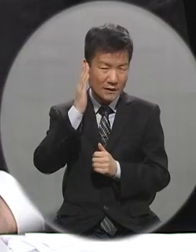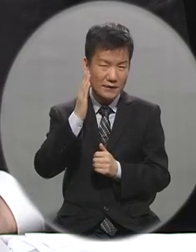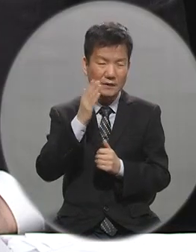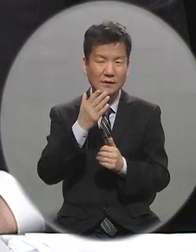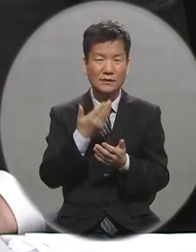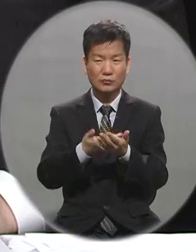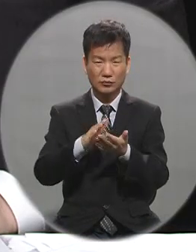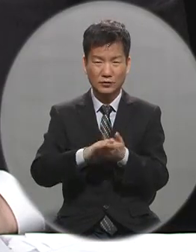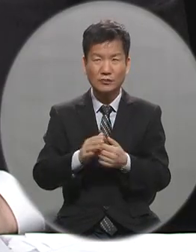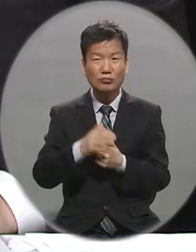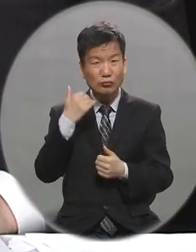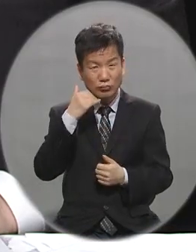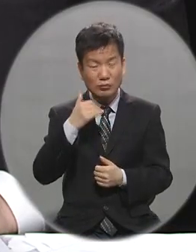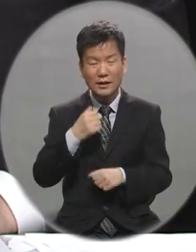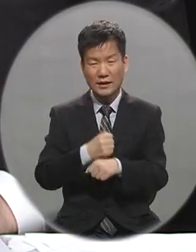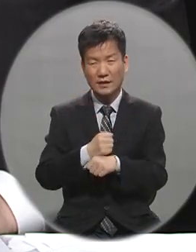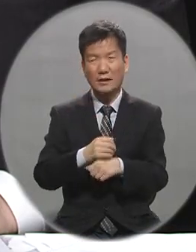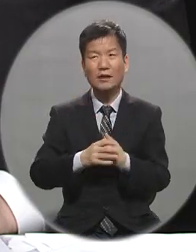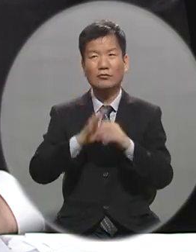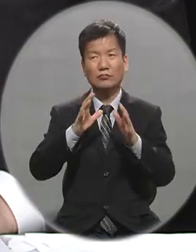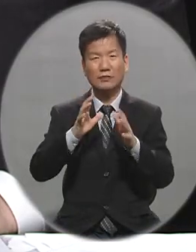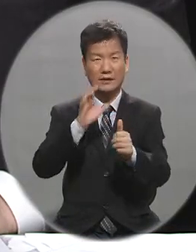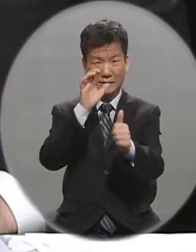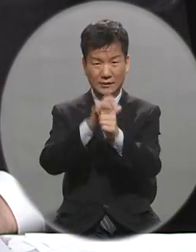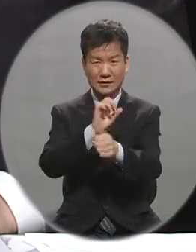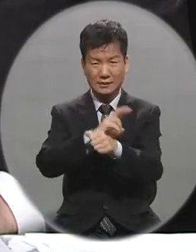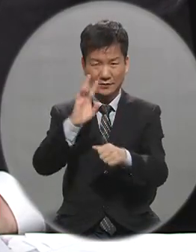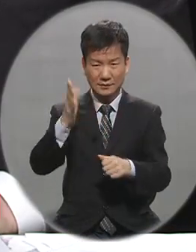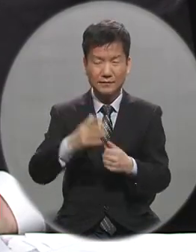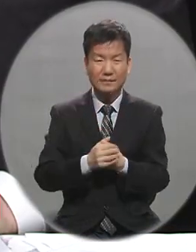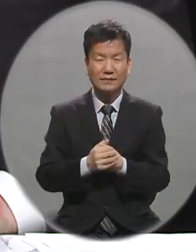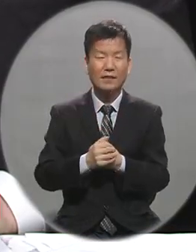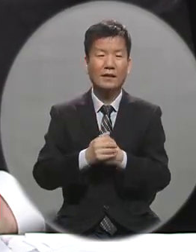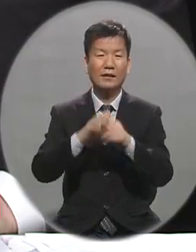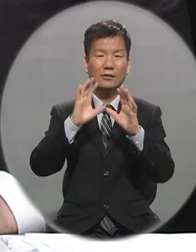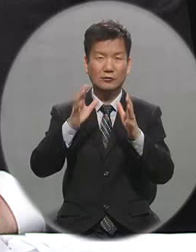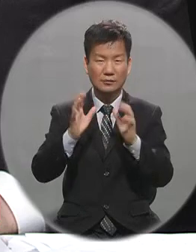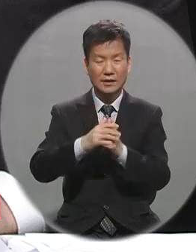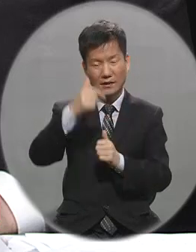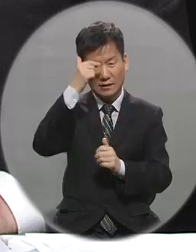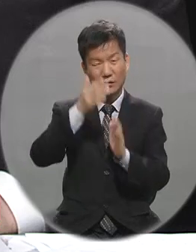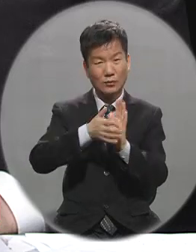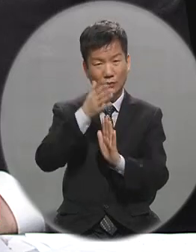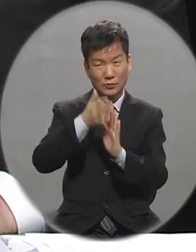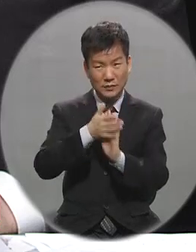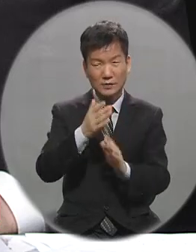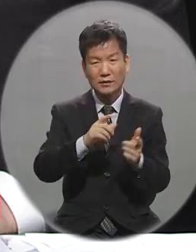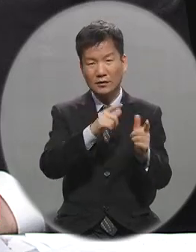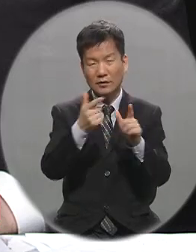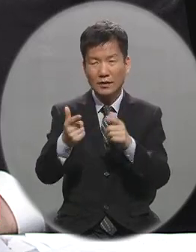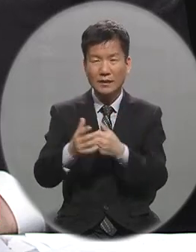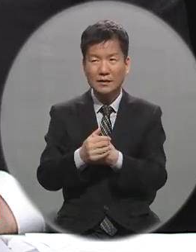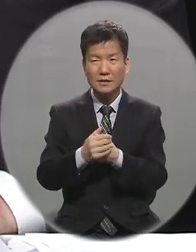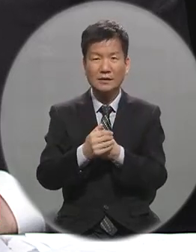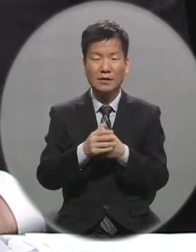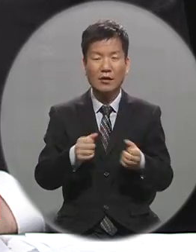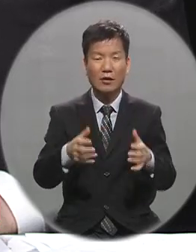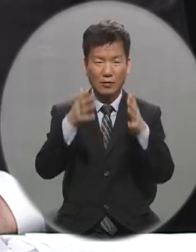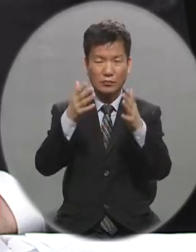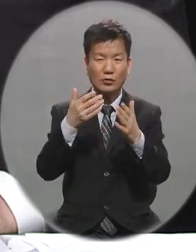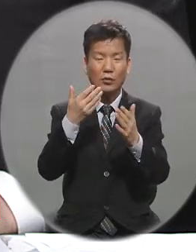리모델링입니다. 이걸 누가 하느냐라고 했을 때 국가가 해야 되는 것이죠. 국가가 원도심의 각종